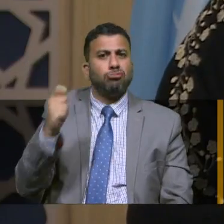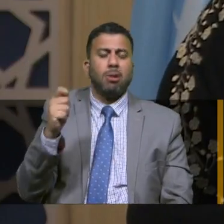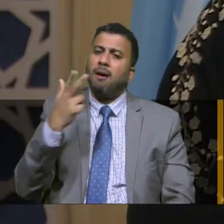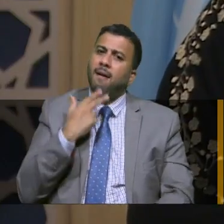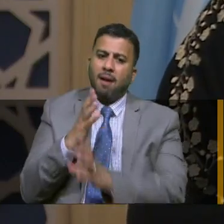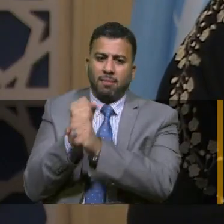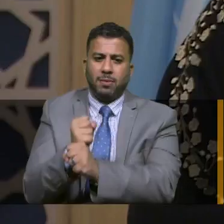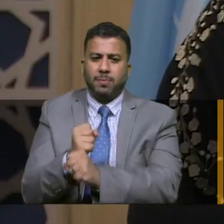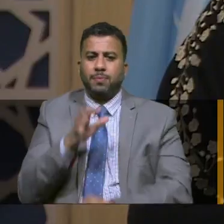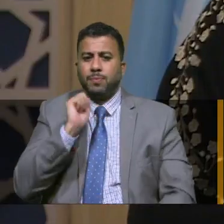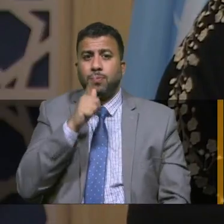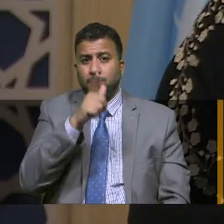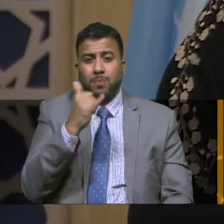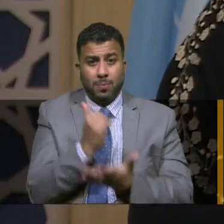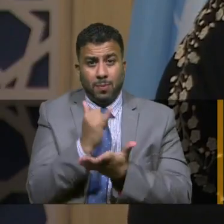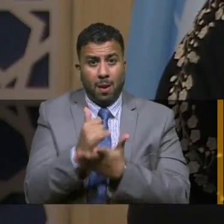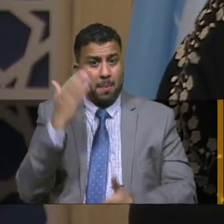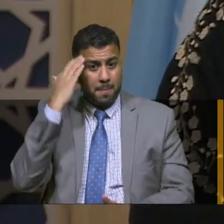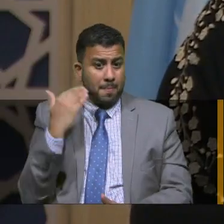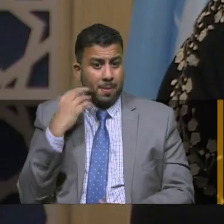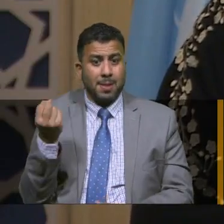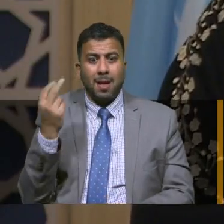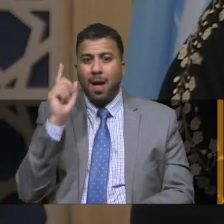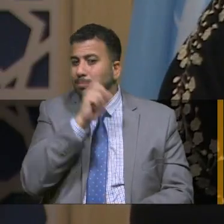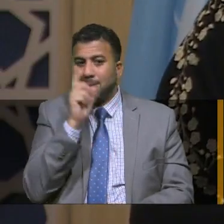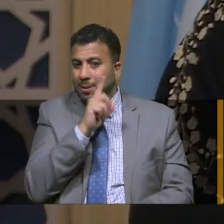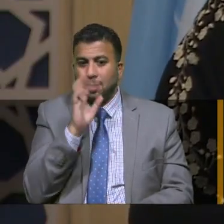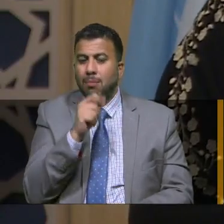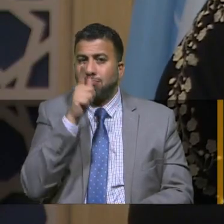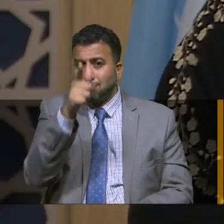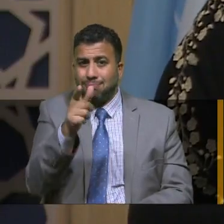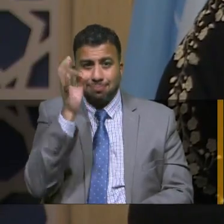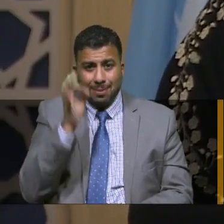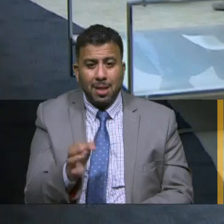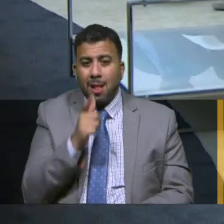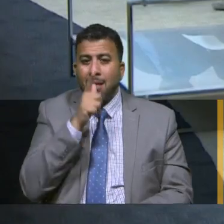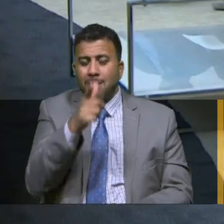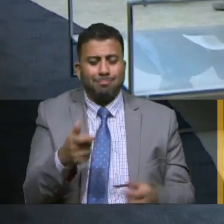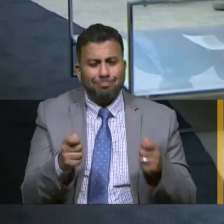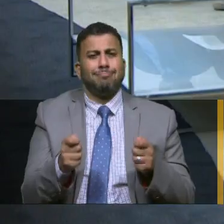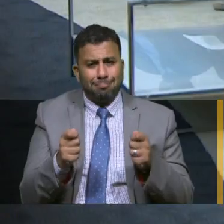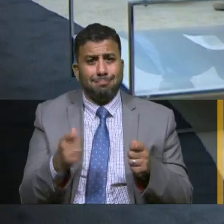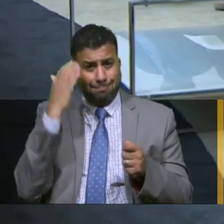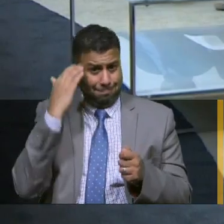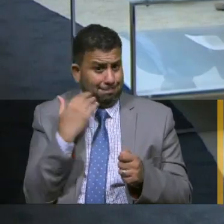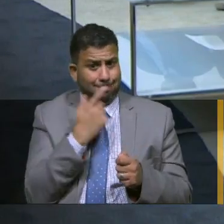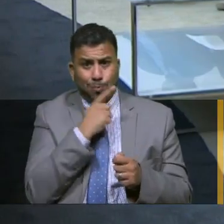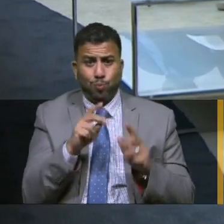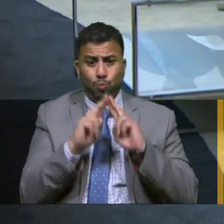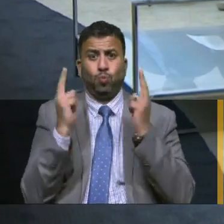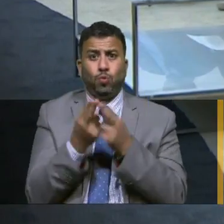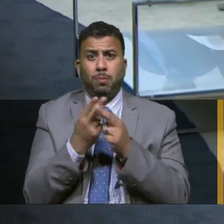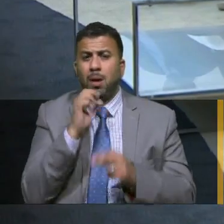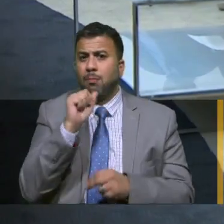بن حيدر ممثلة دائرة الثقافة والسياحة في أبوظبي أكدت خلال كلمتها التي ألقتها في المؤتمر أن